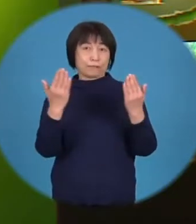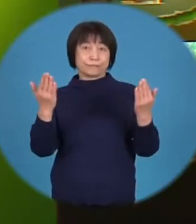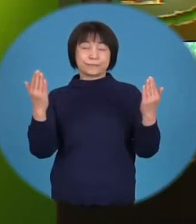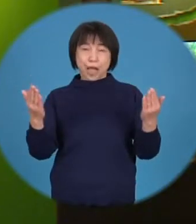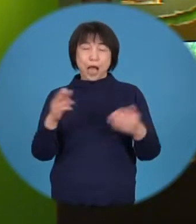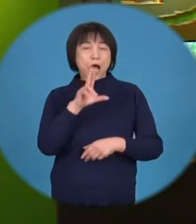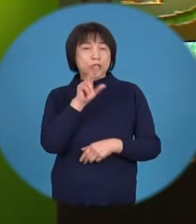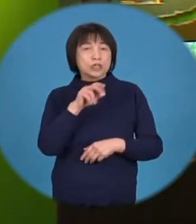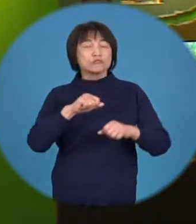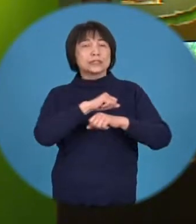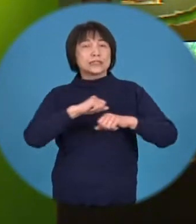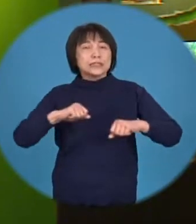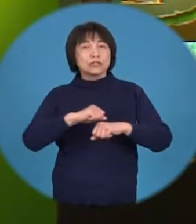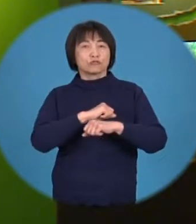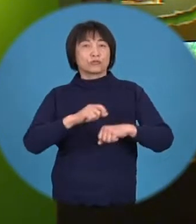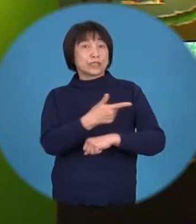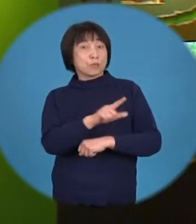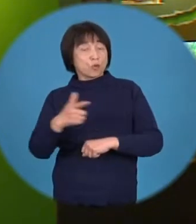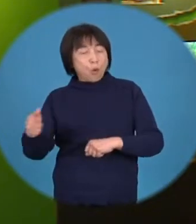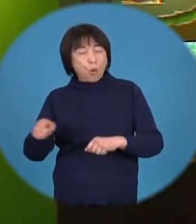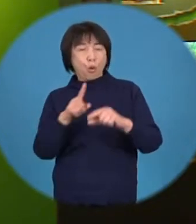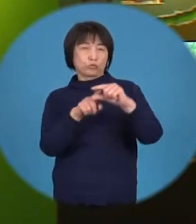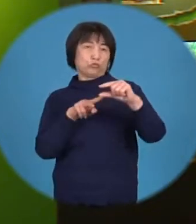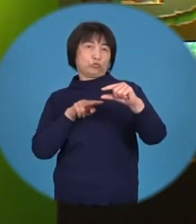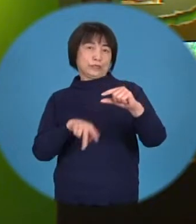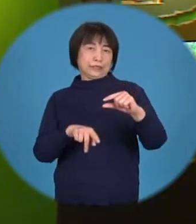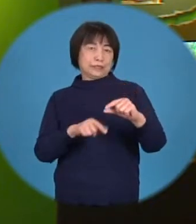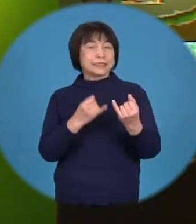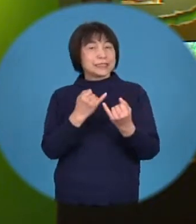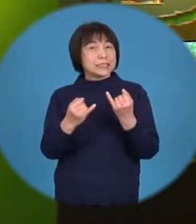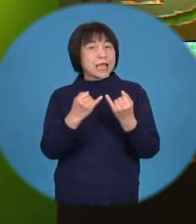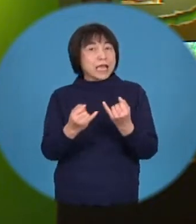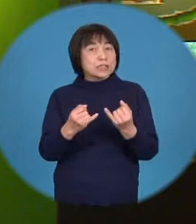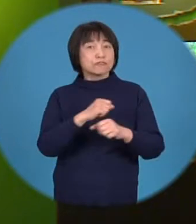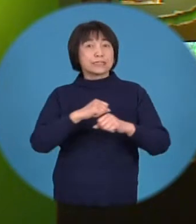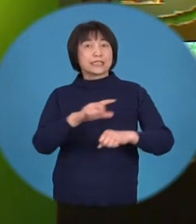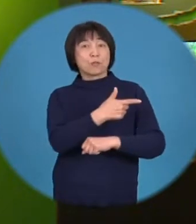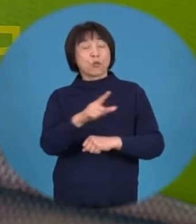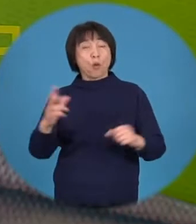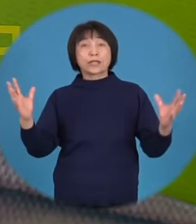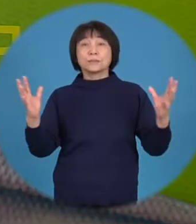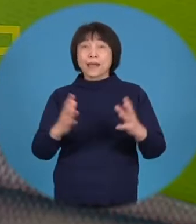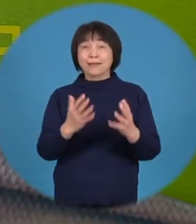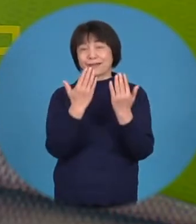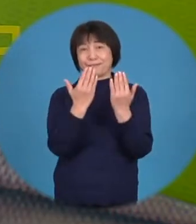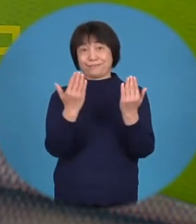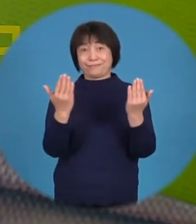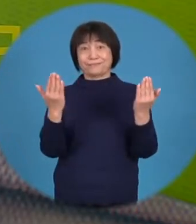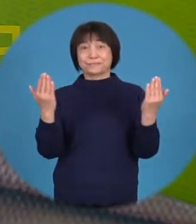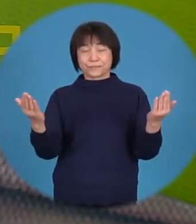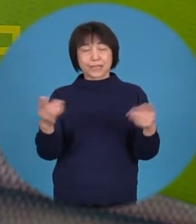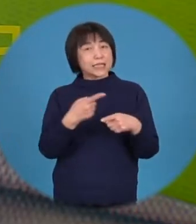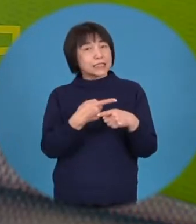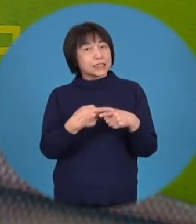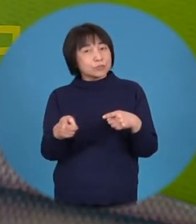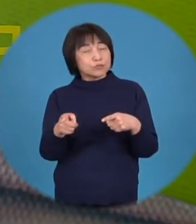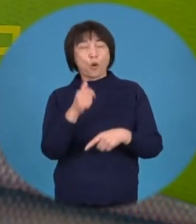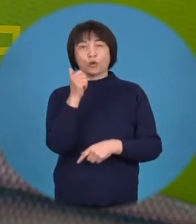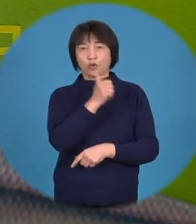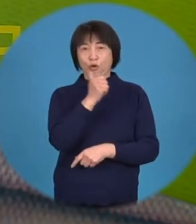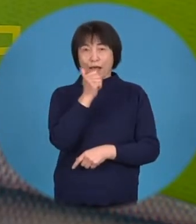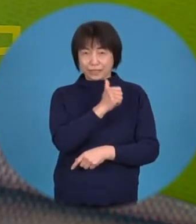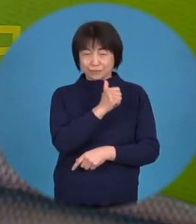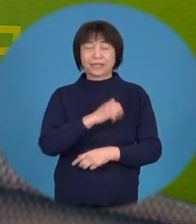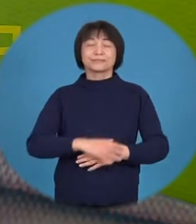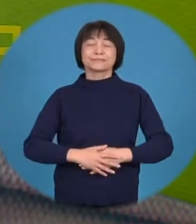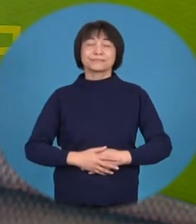生息している生き物を中心に似ている生物を集めて展示しています。で、今回はですね、その一部を紹介したいと